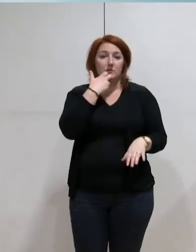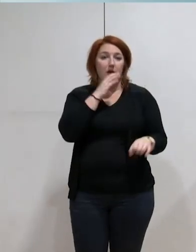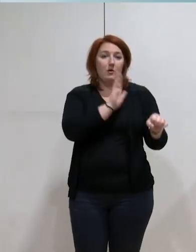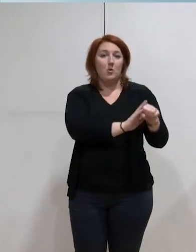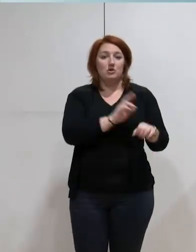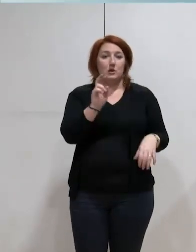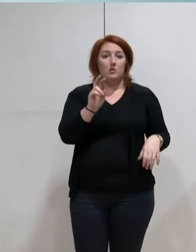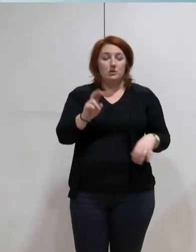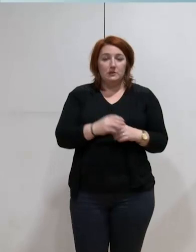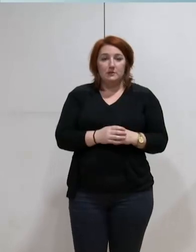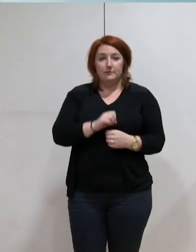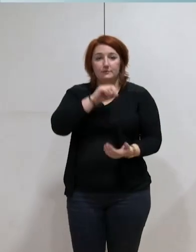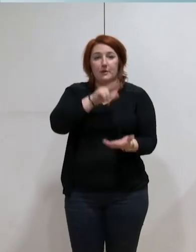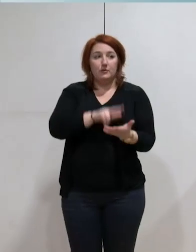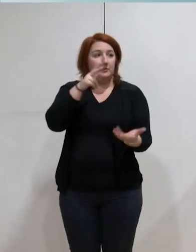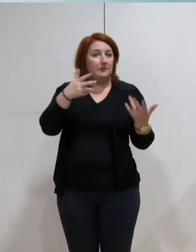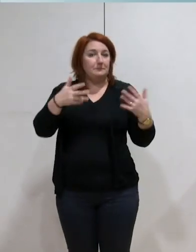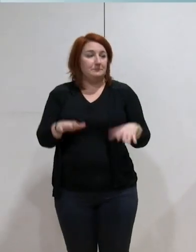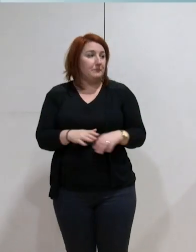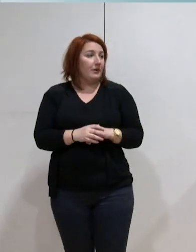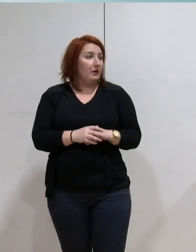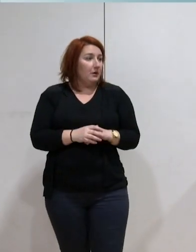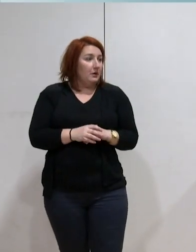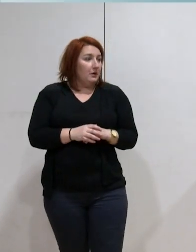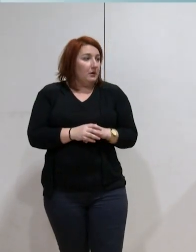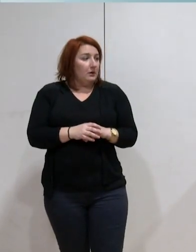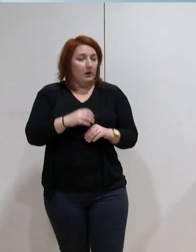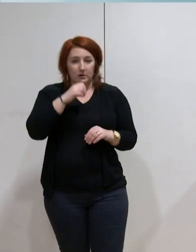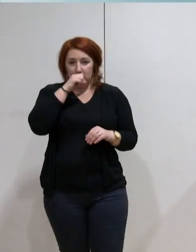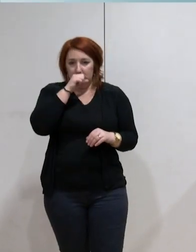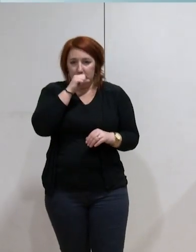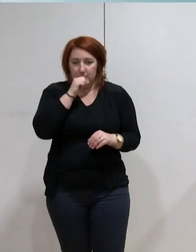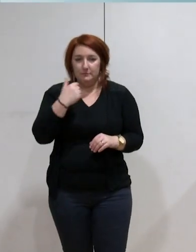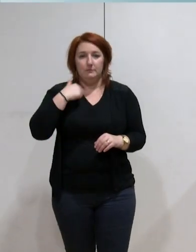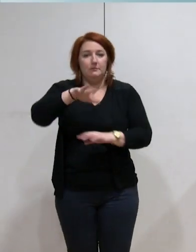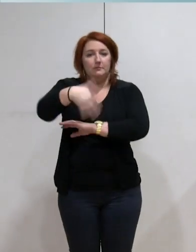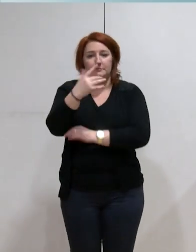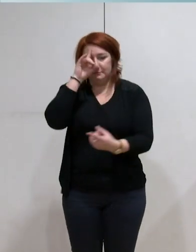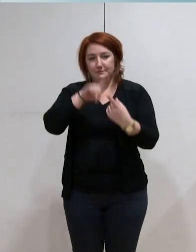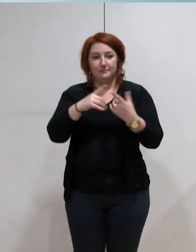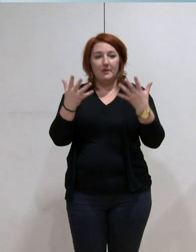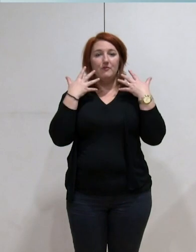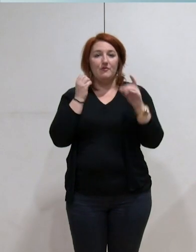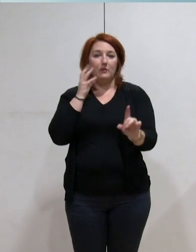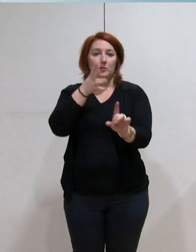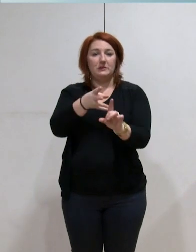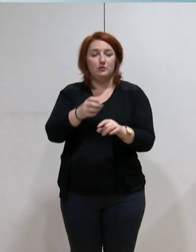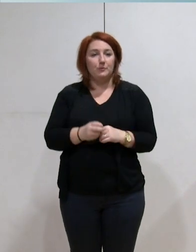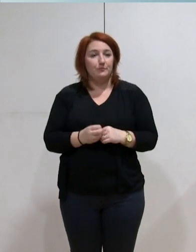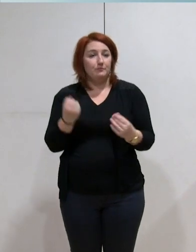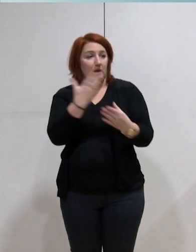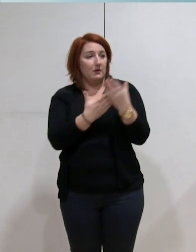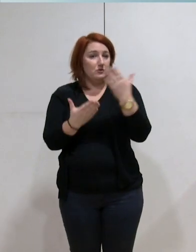citoyen de la gauche et écologistes des libération adopté la 15 sur les frais de mission pas